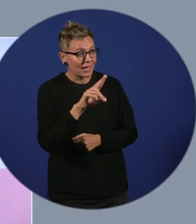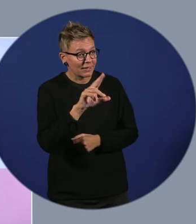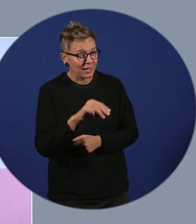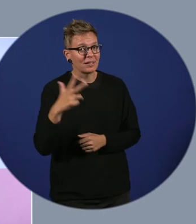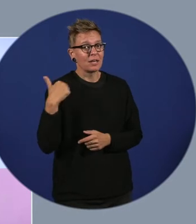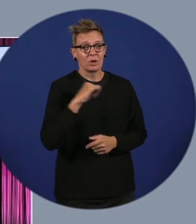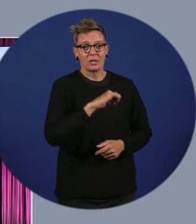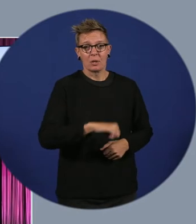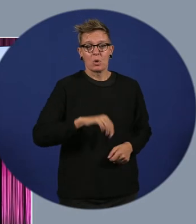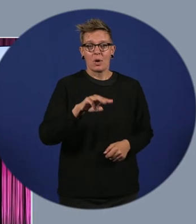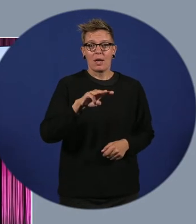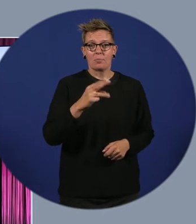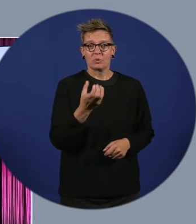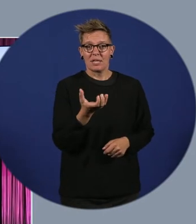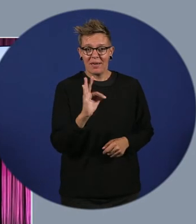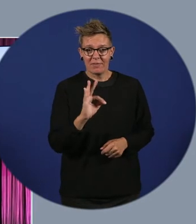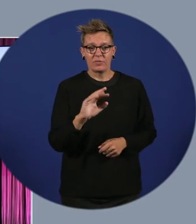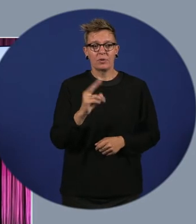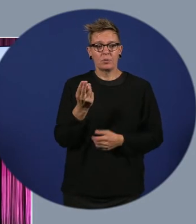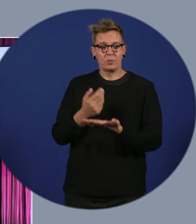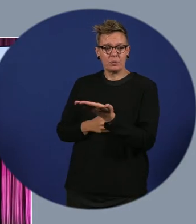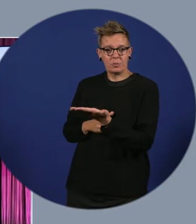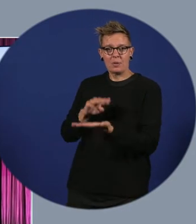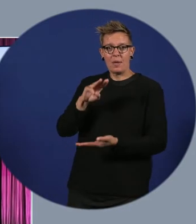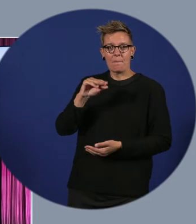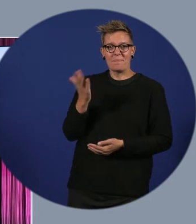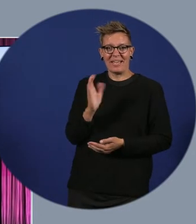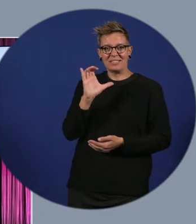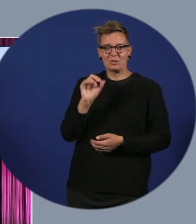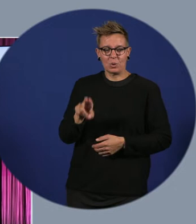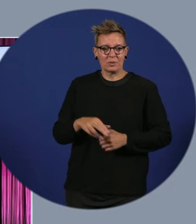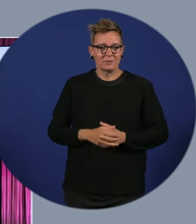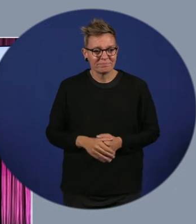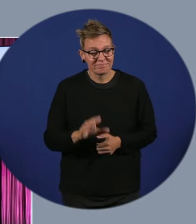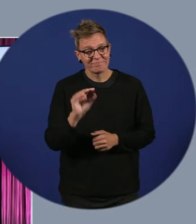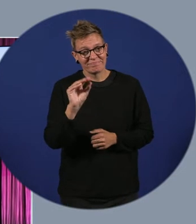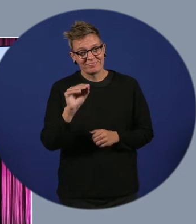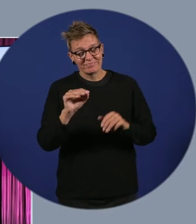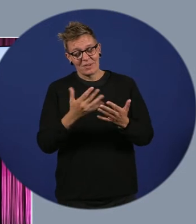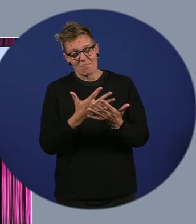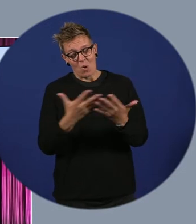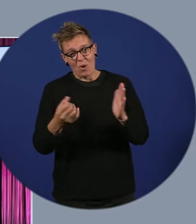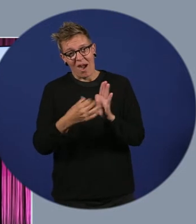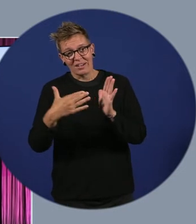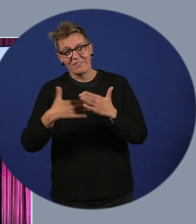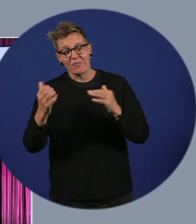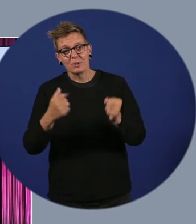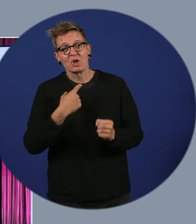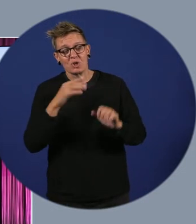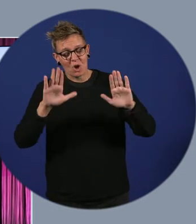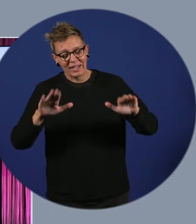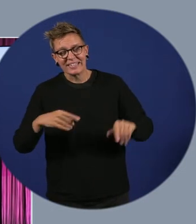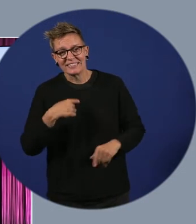Och jag vänder mig till dig, Mason Joakimsson Persson. Ja, nu har ju många anledningar till röst har ju sagt. Ja. Och jag håller ju med om det som